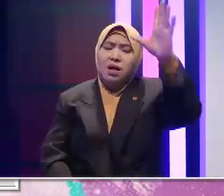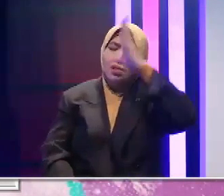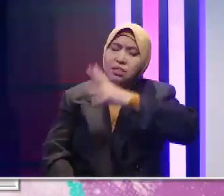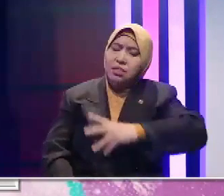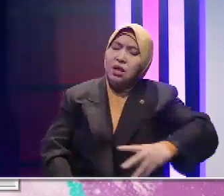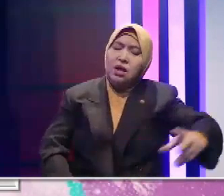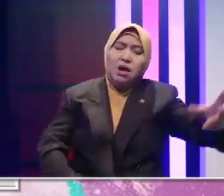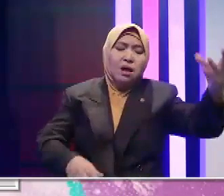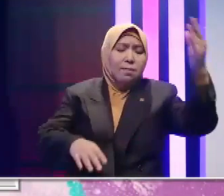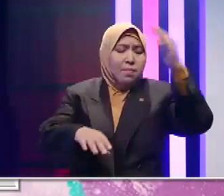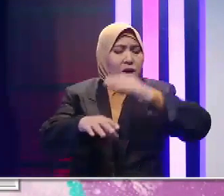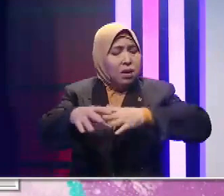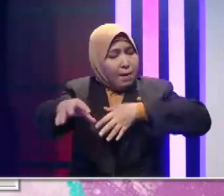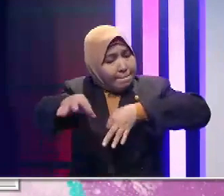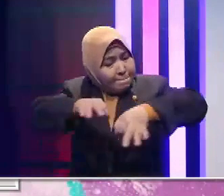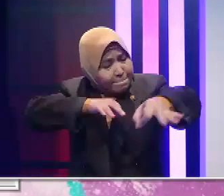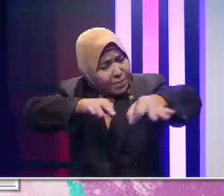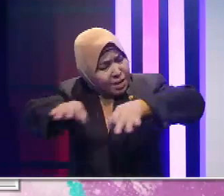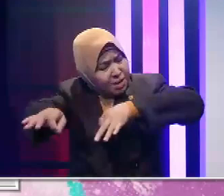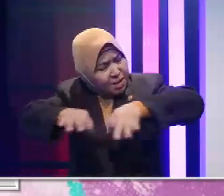والنور الذي